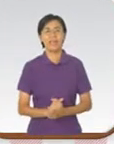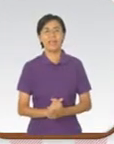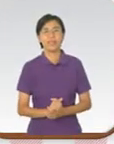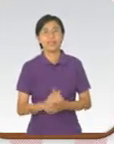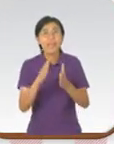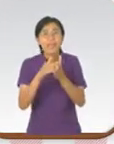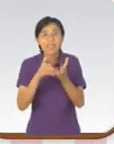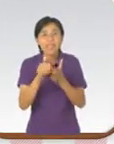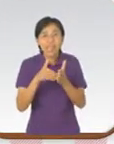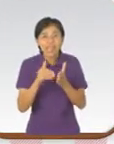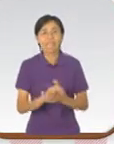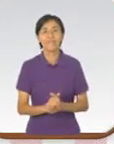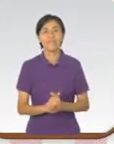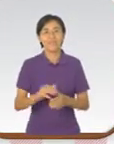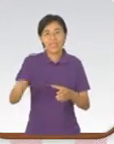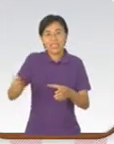ให้สวยๆหน่อย นะคะ